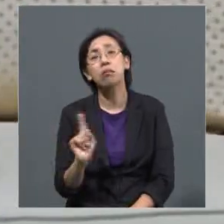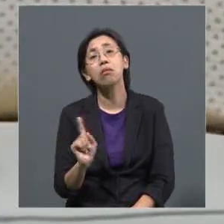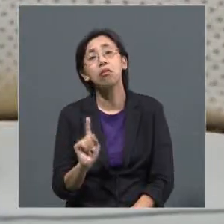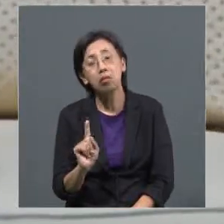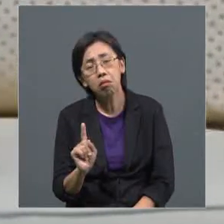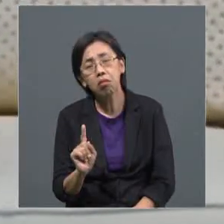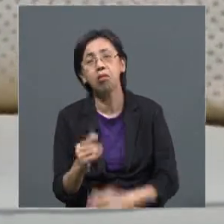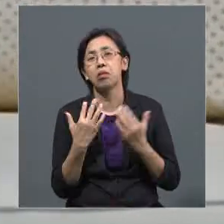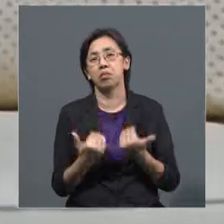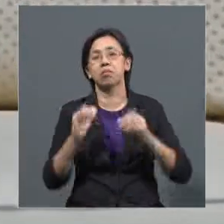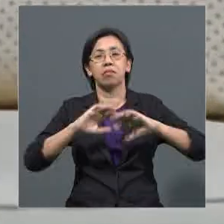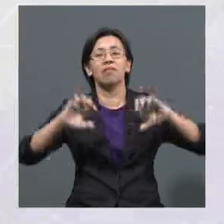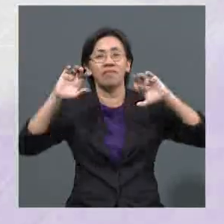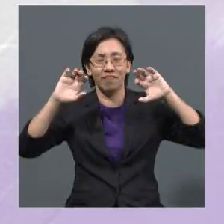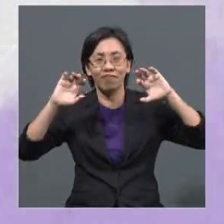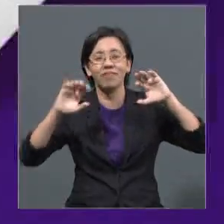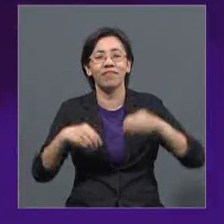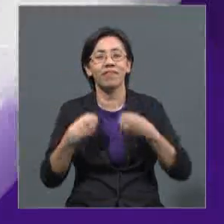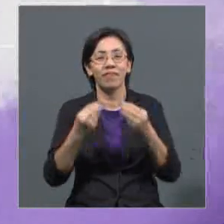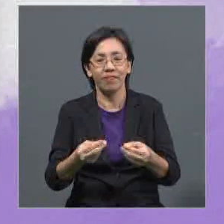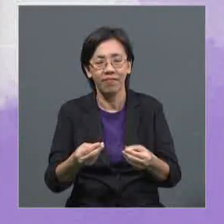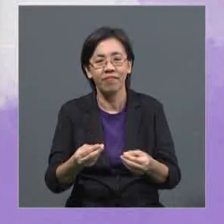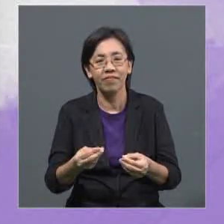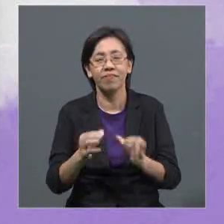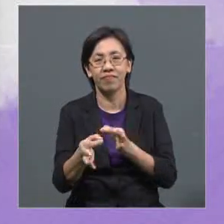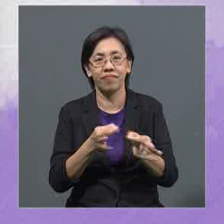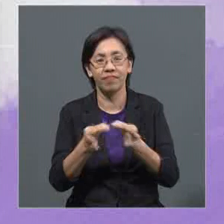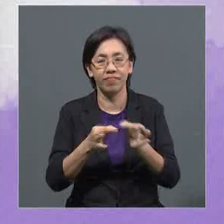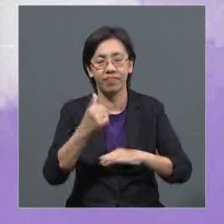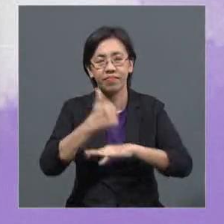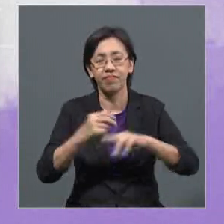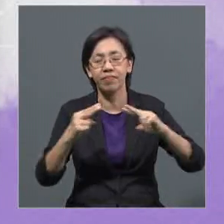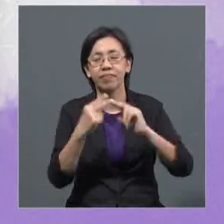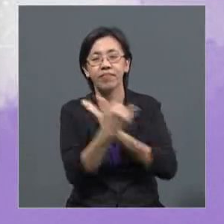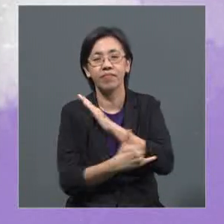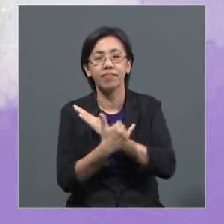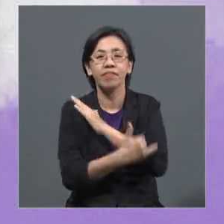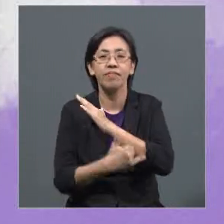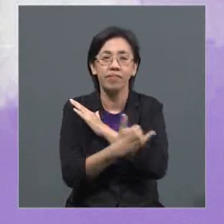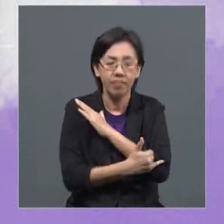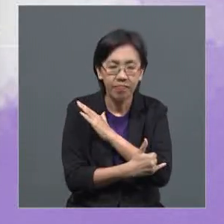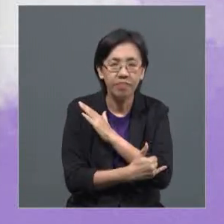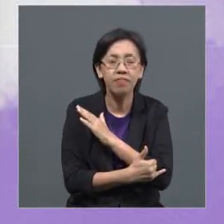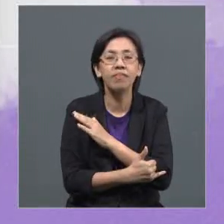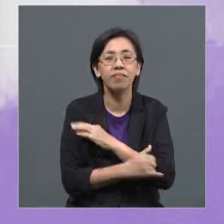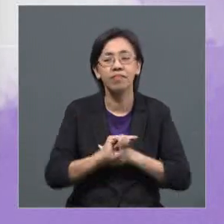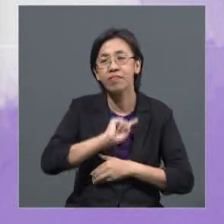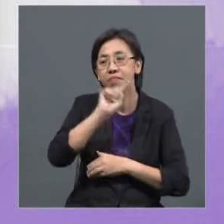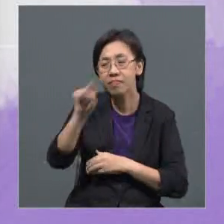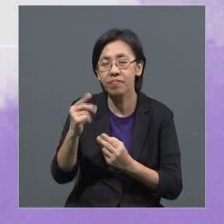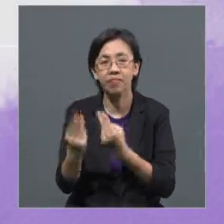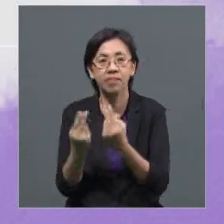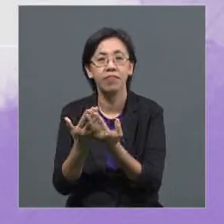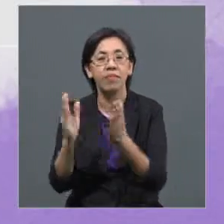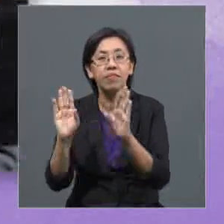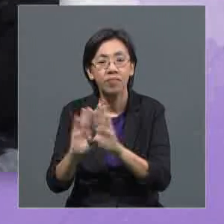ครับบอกว่ารัฐบาลได้มอบหมายให้คุณดุสิตเมนพันธ์ที่ปรึกษารัฐมนตรีว่าการกระทรวงการต่างประเทศเดินทางไปเยี่ยมครอบครัวของ